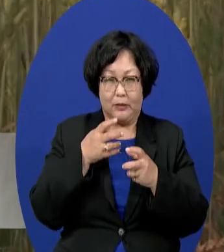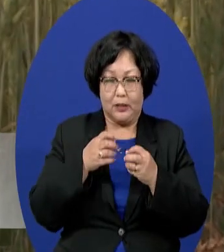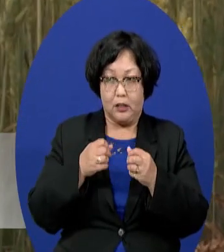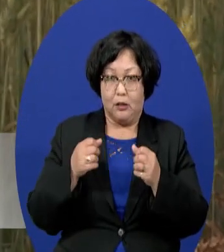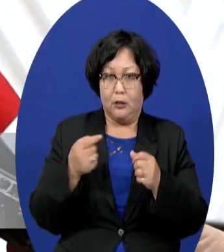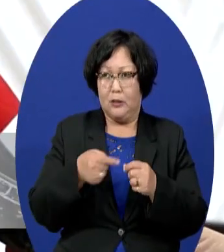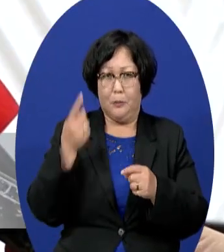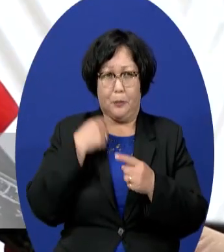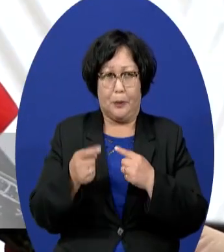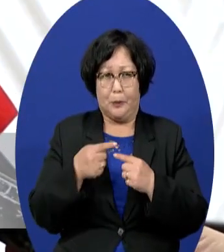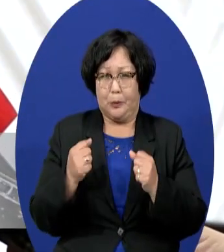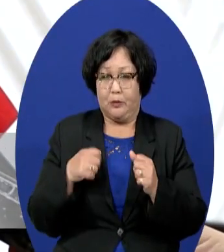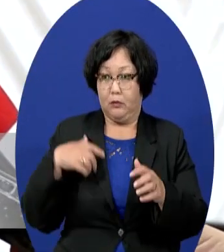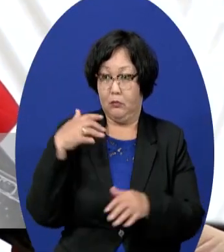болжээ.